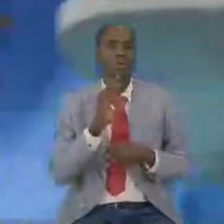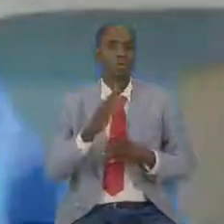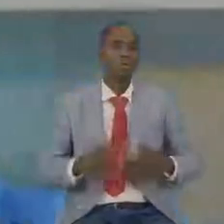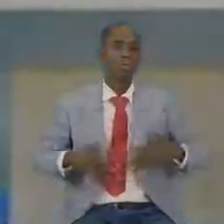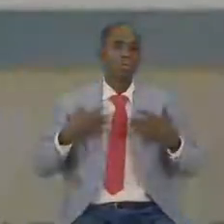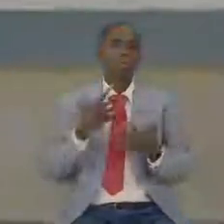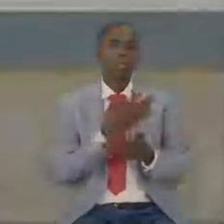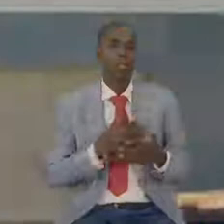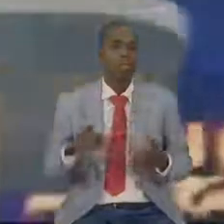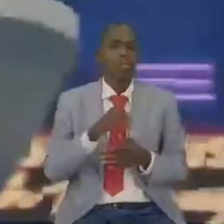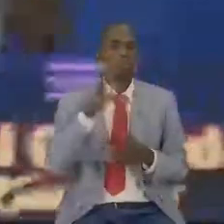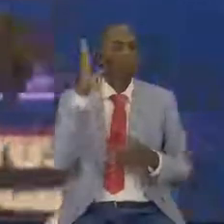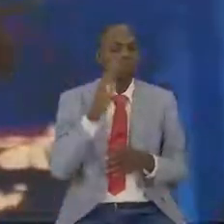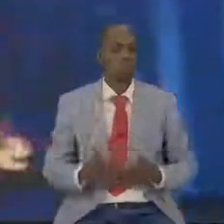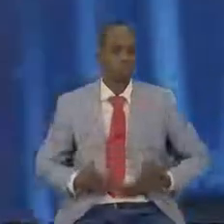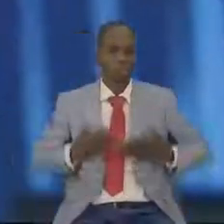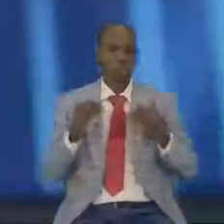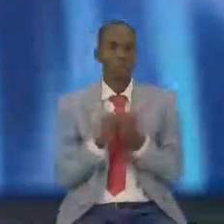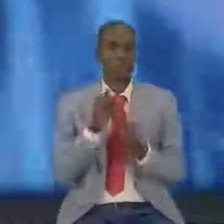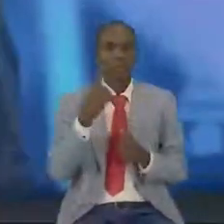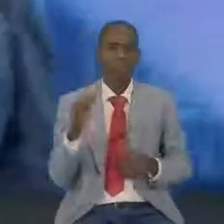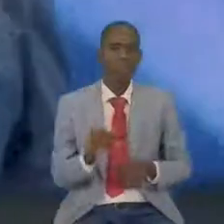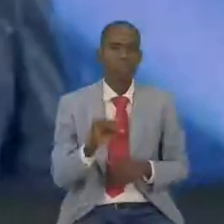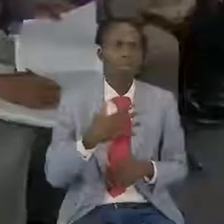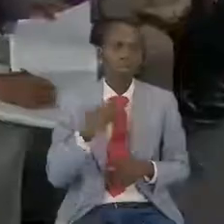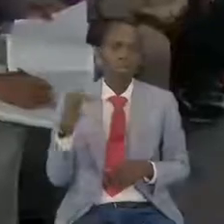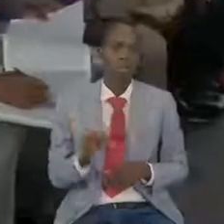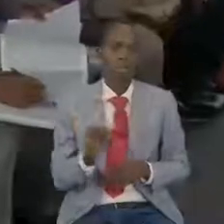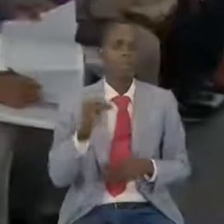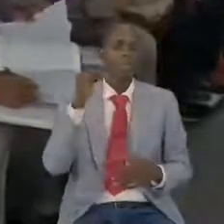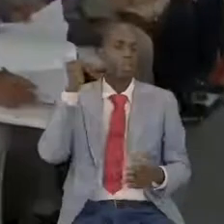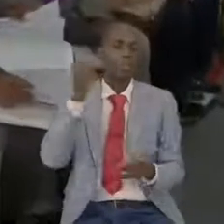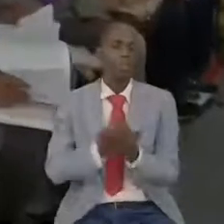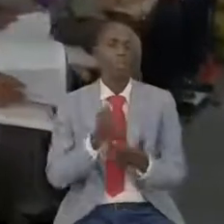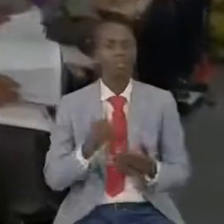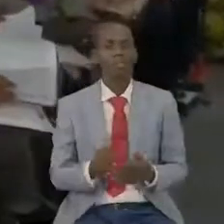tu habiteras avec lui pour toujours au nom de Jésus.